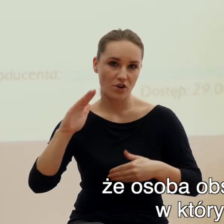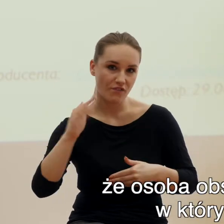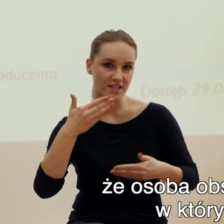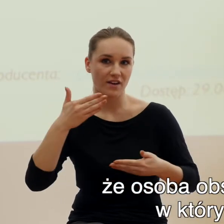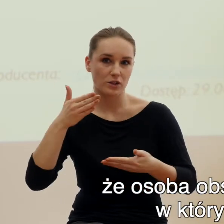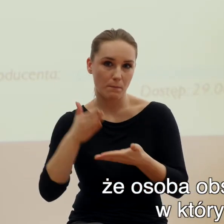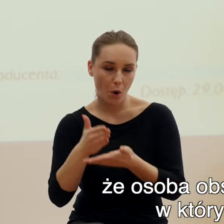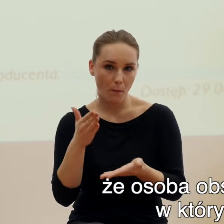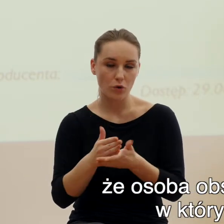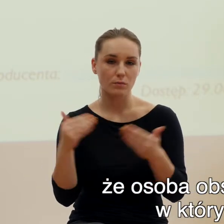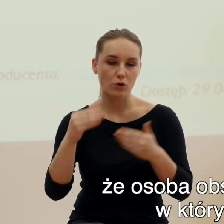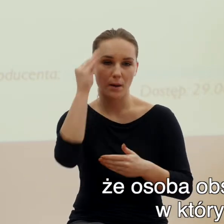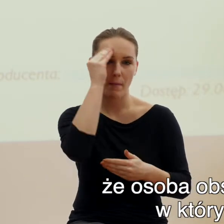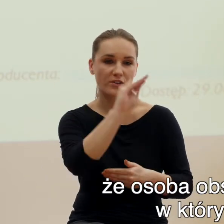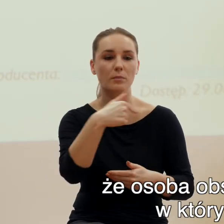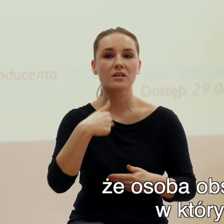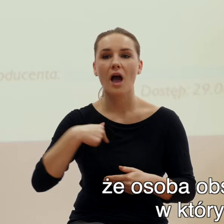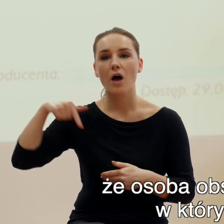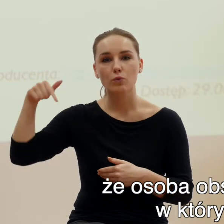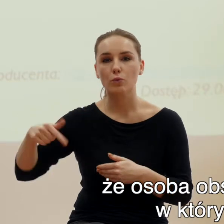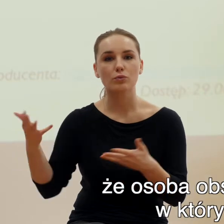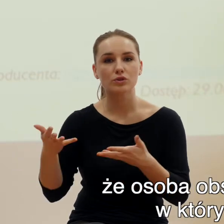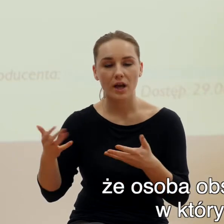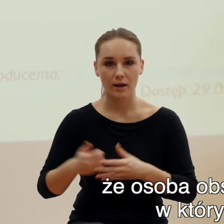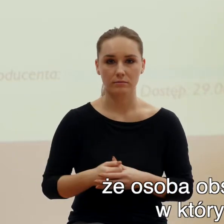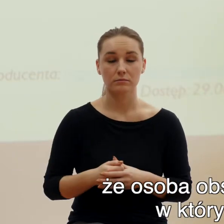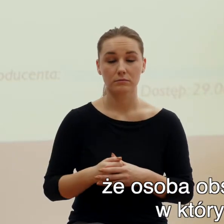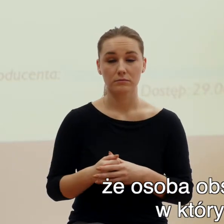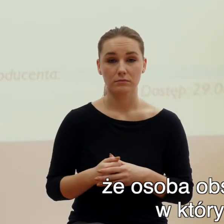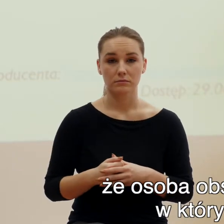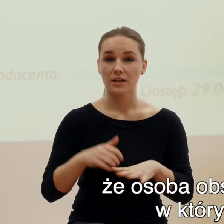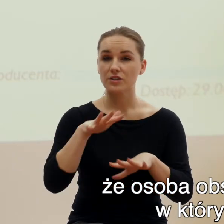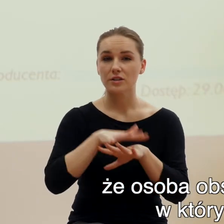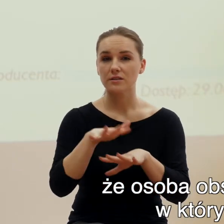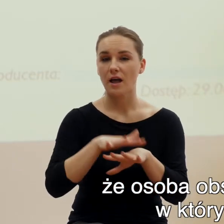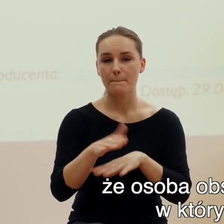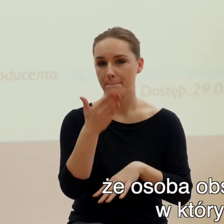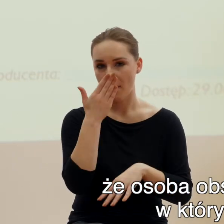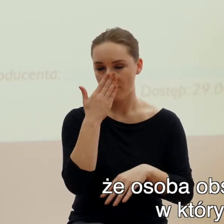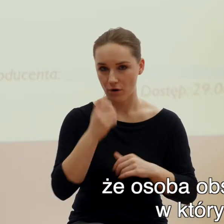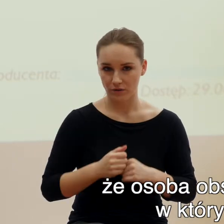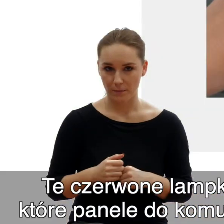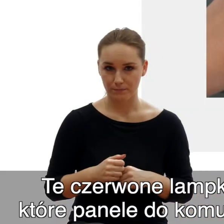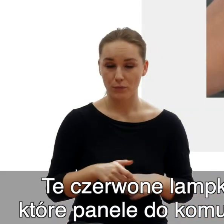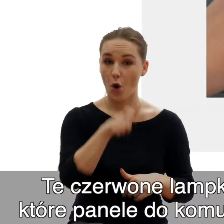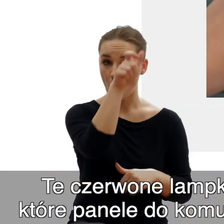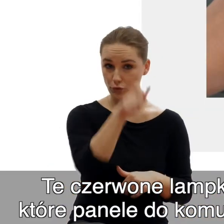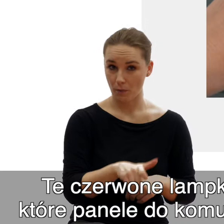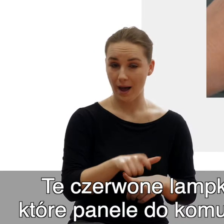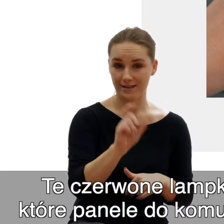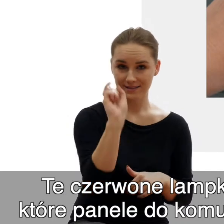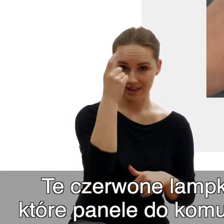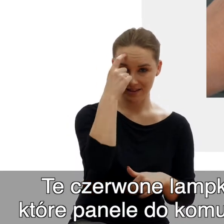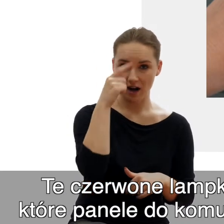obsługująca centralę bezpośrednio zobaczy, w którym miejscu dana osoba się znajduje. Te czerwone